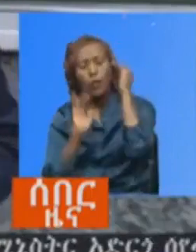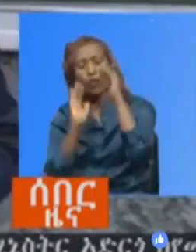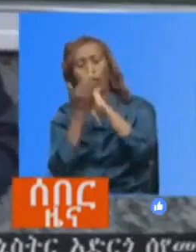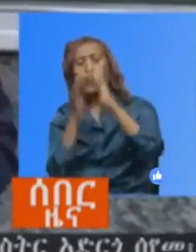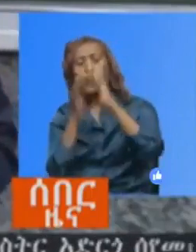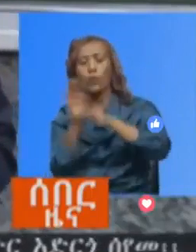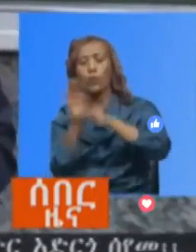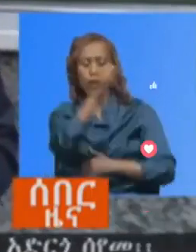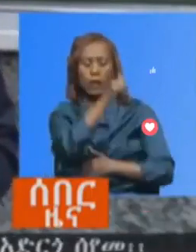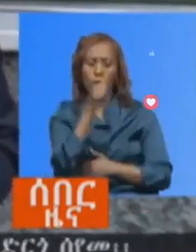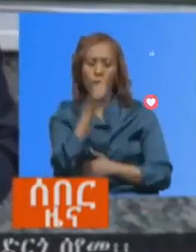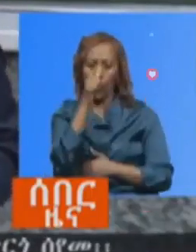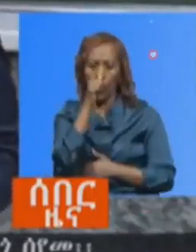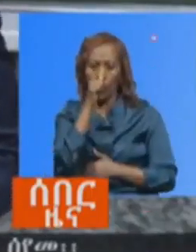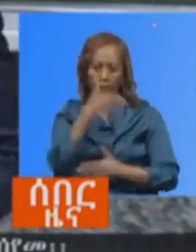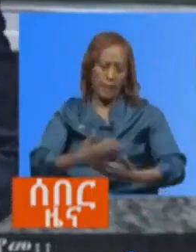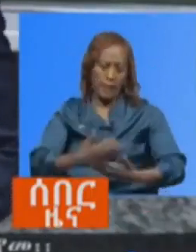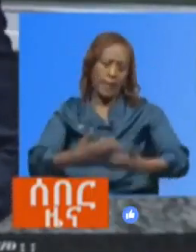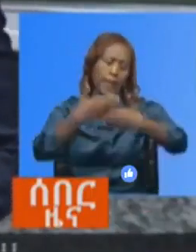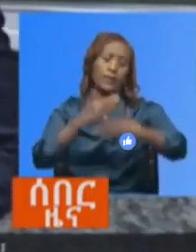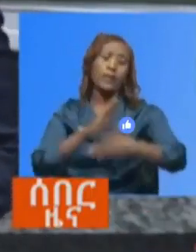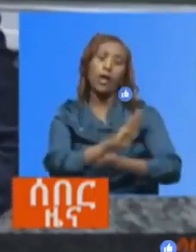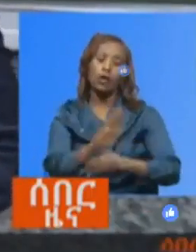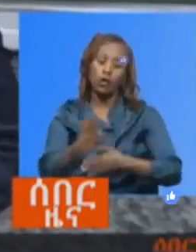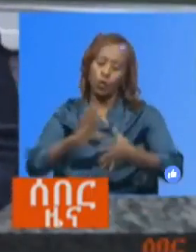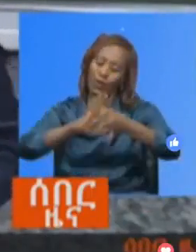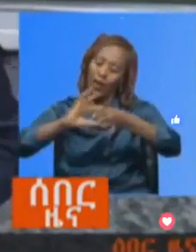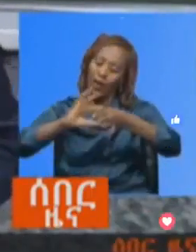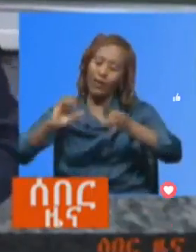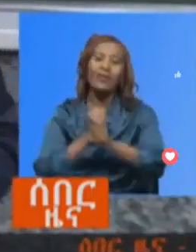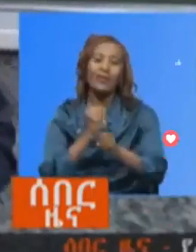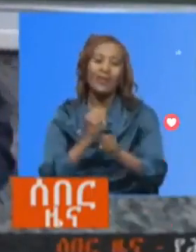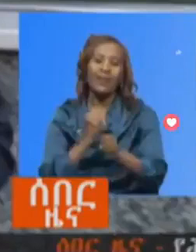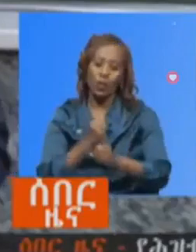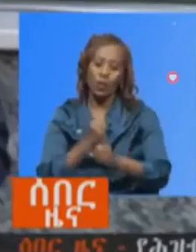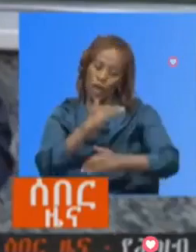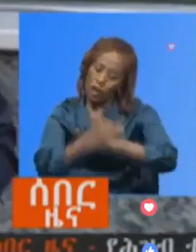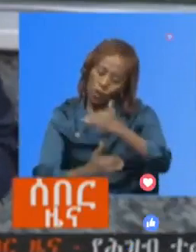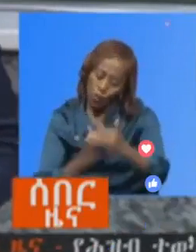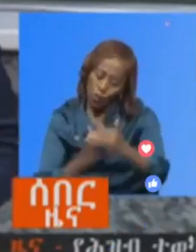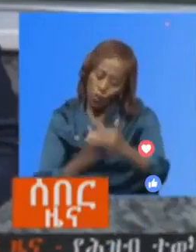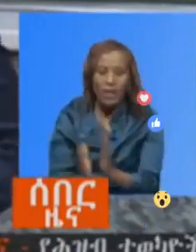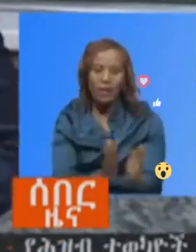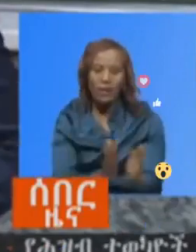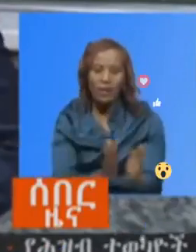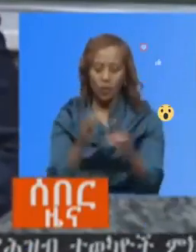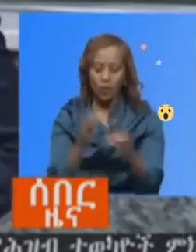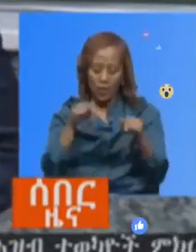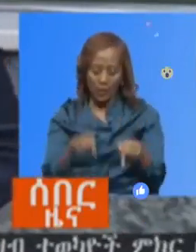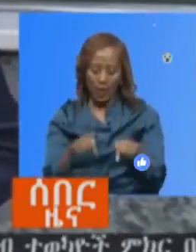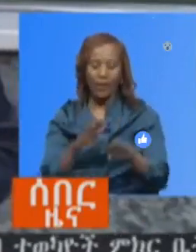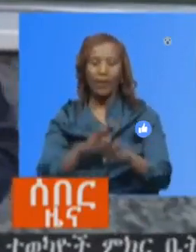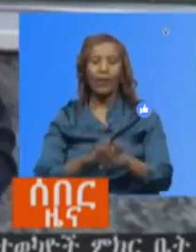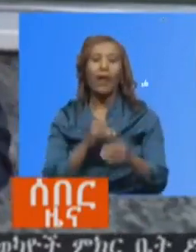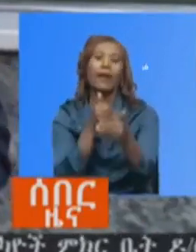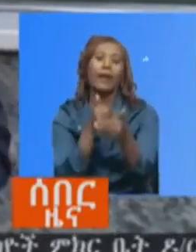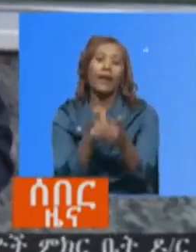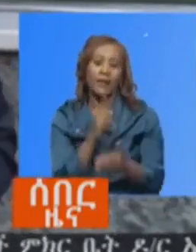ውስጥ ኢትዮጵያን ገንብታችሁ ታሪክ ሰርታችሁ ትውልድ ቀርጻችሁ ዛሬ ላይ